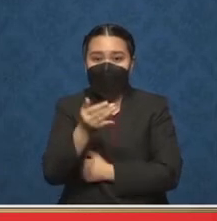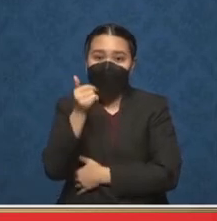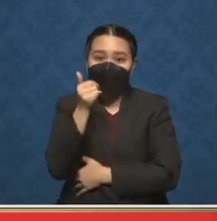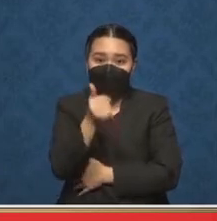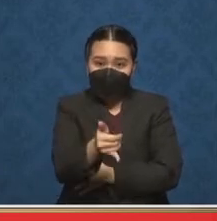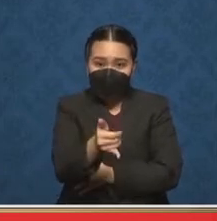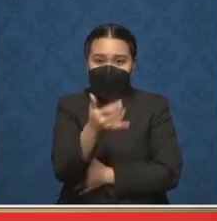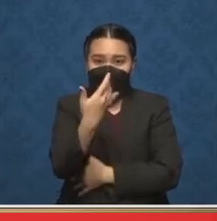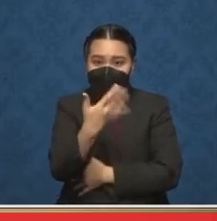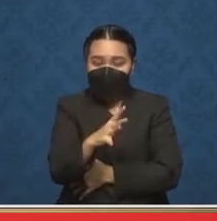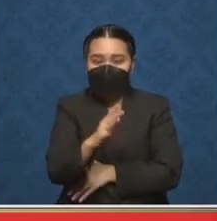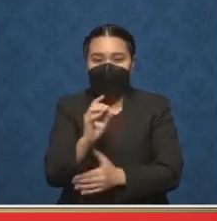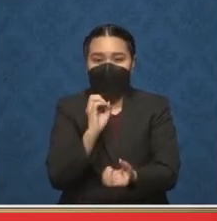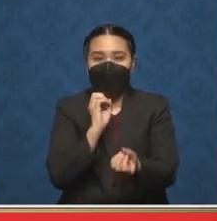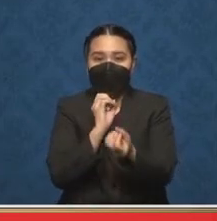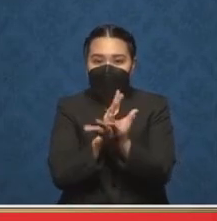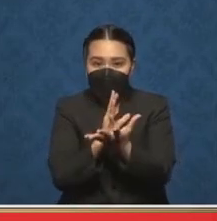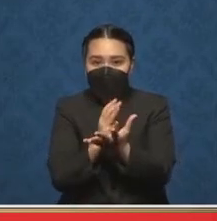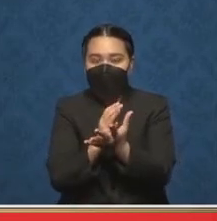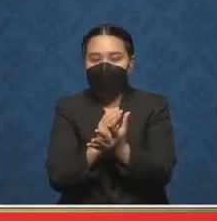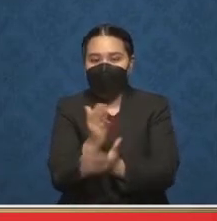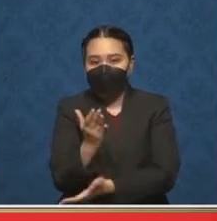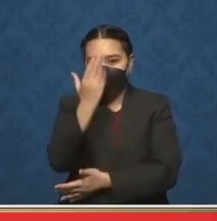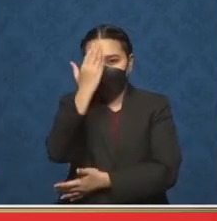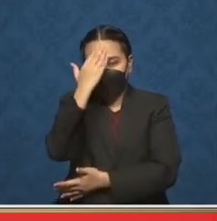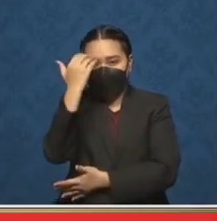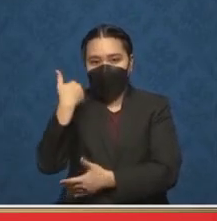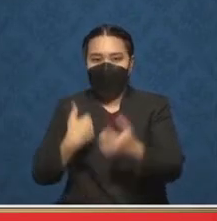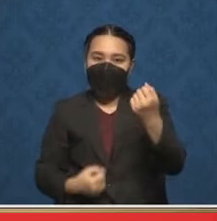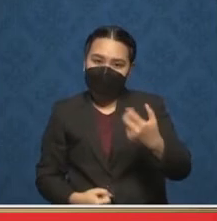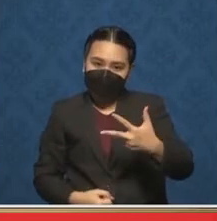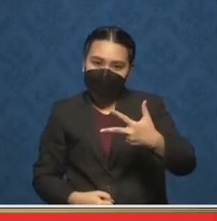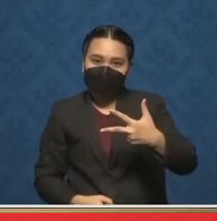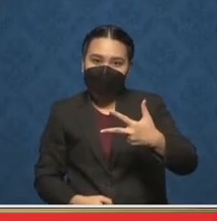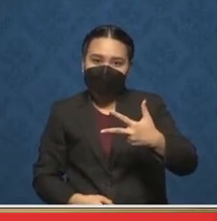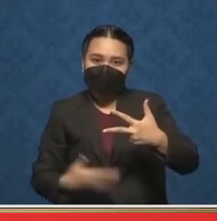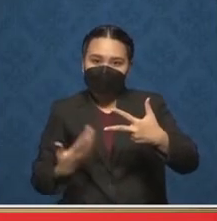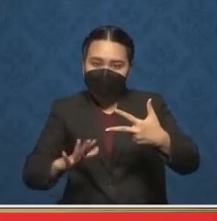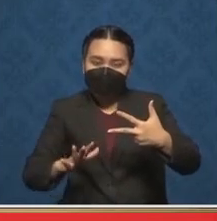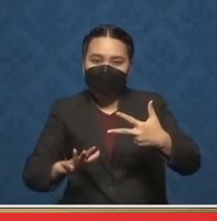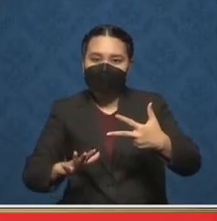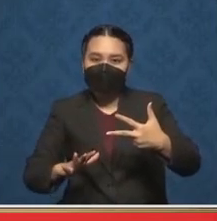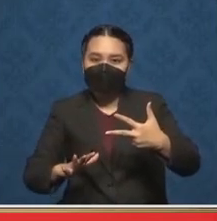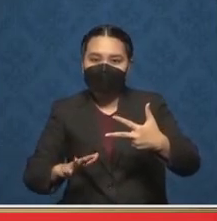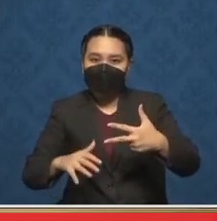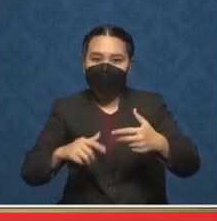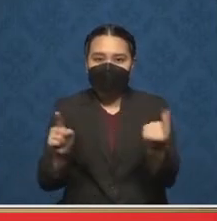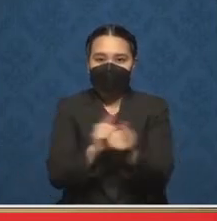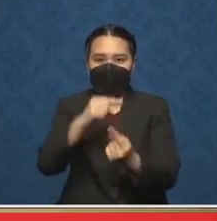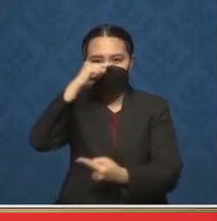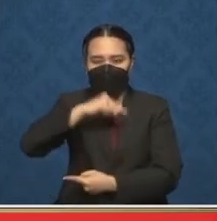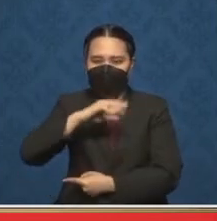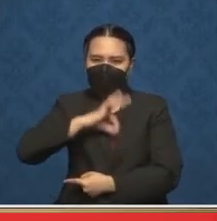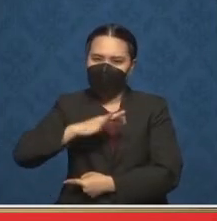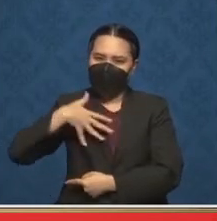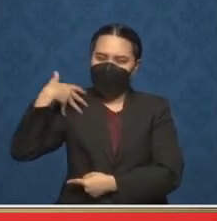ันก็นำมาซึ่เหตุการณทสอดคลองกอยู่สองเรื่องสามเรื่องเป็ที่ไม่สบายใจของสังคมไยหนึ่ง